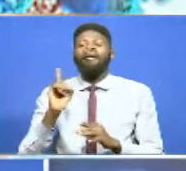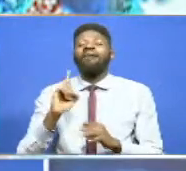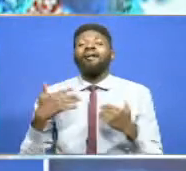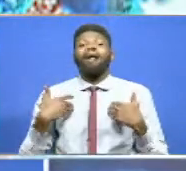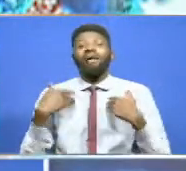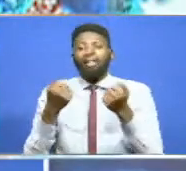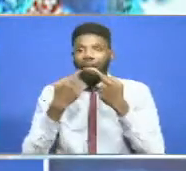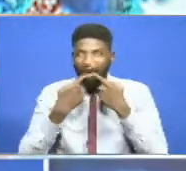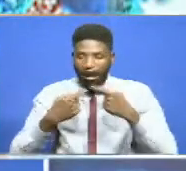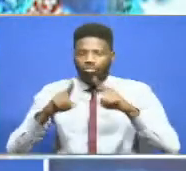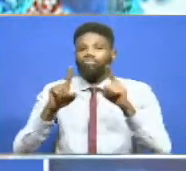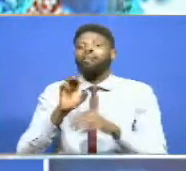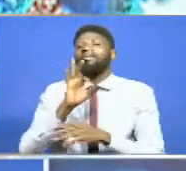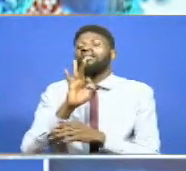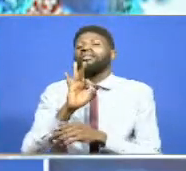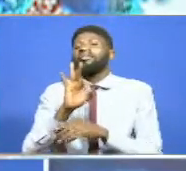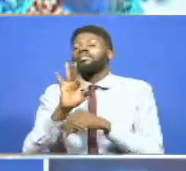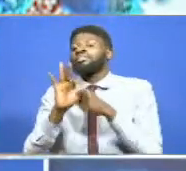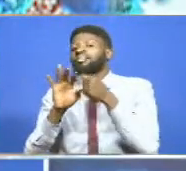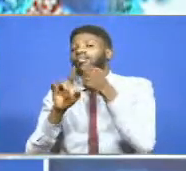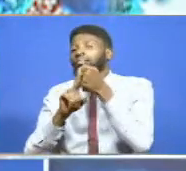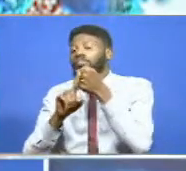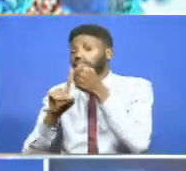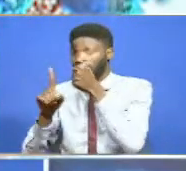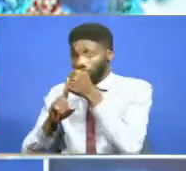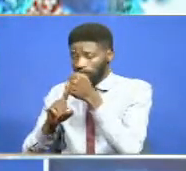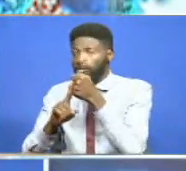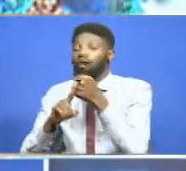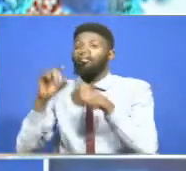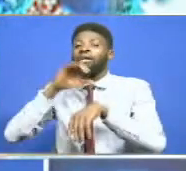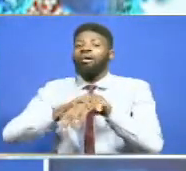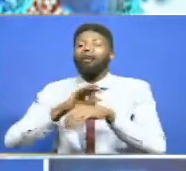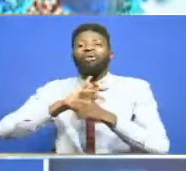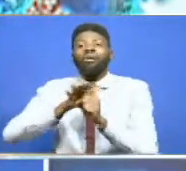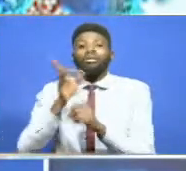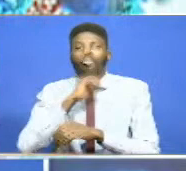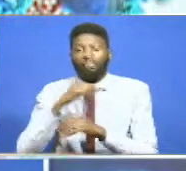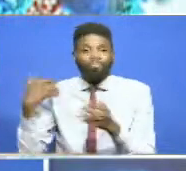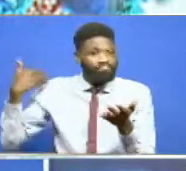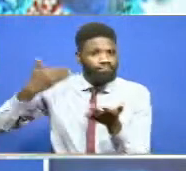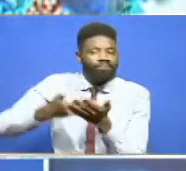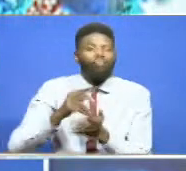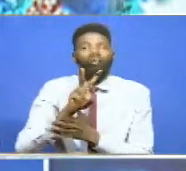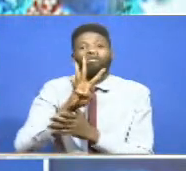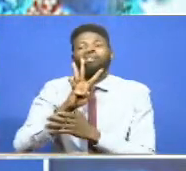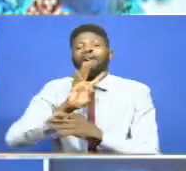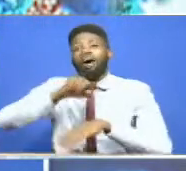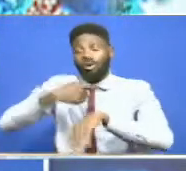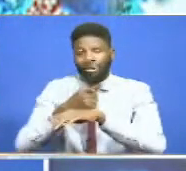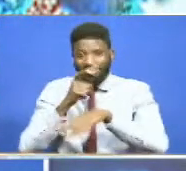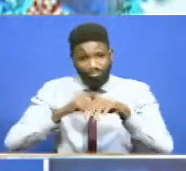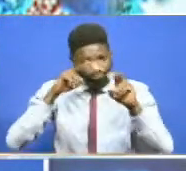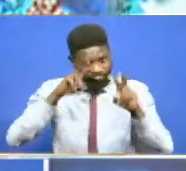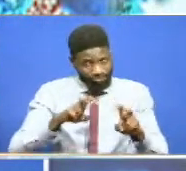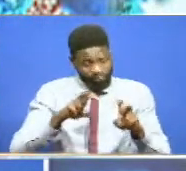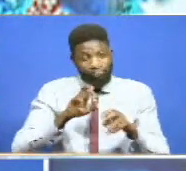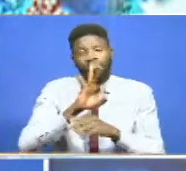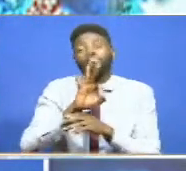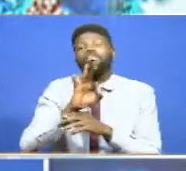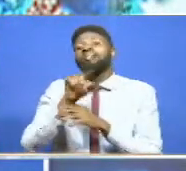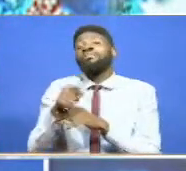vipya 366 vimeripotiwa katika muda wa saa 24 zilizopita kutoka sampuli